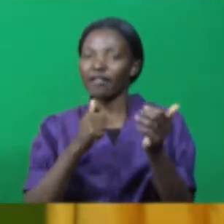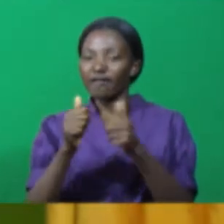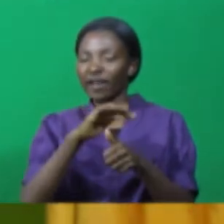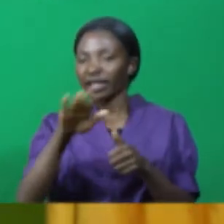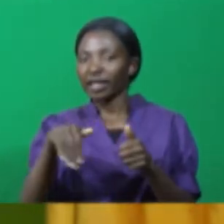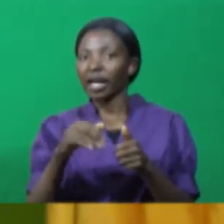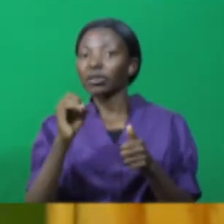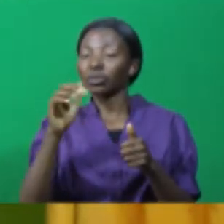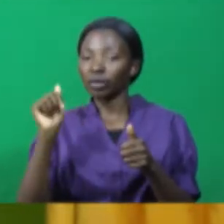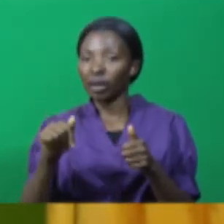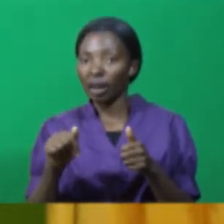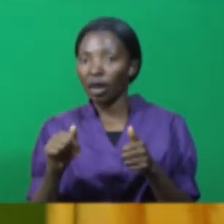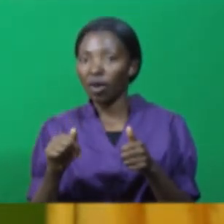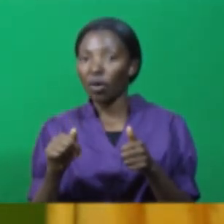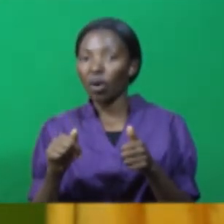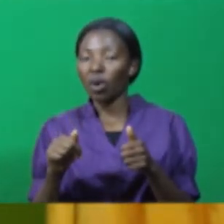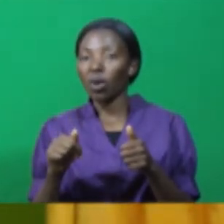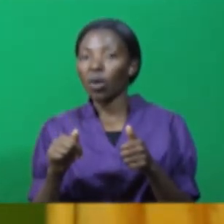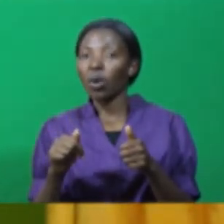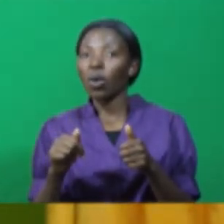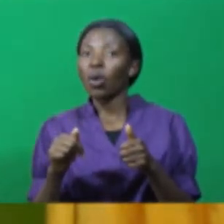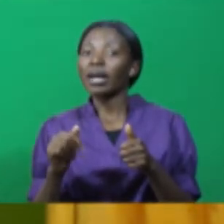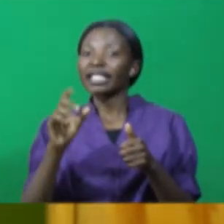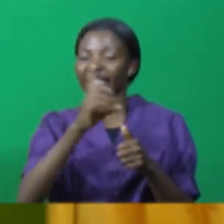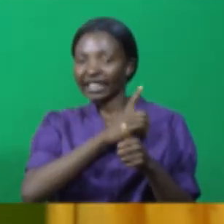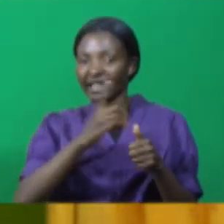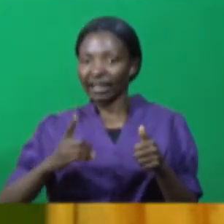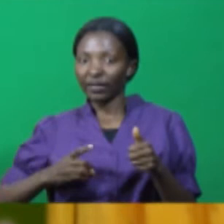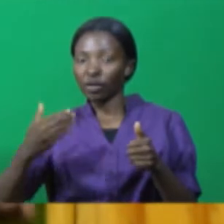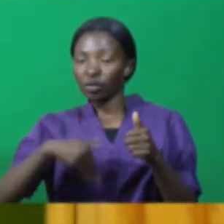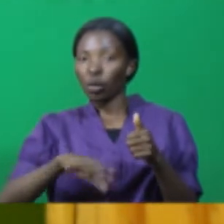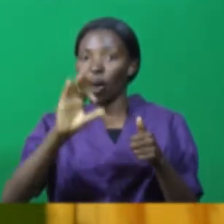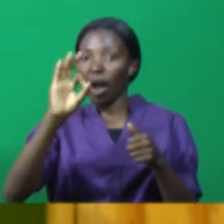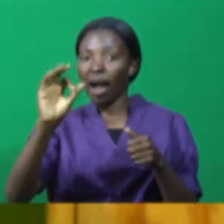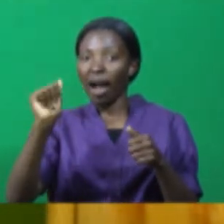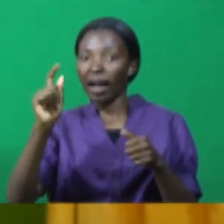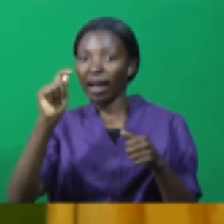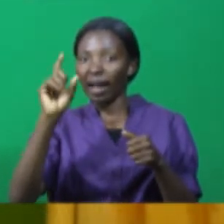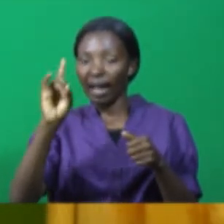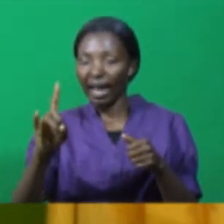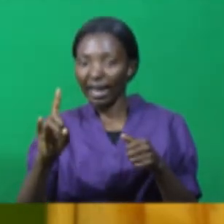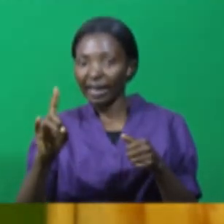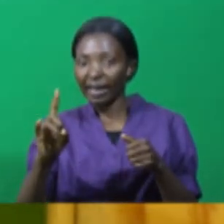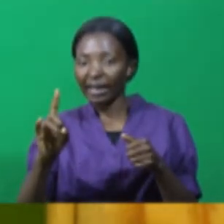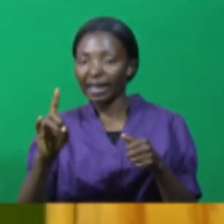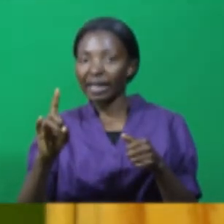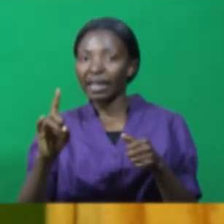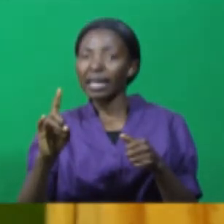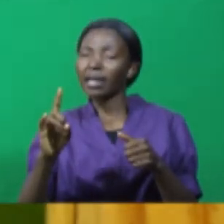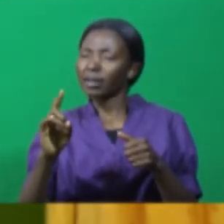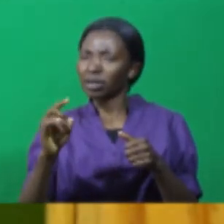kwakaita David ku Gath. Eh. Yaive sign yekumbo